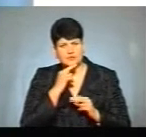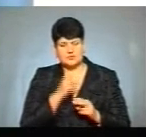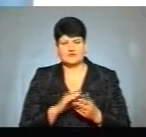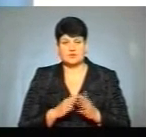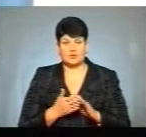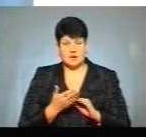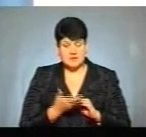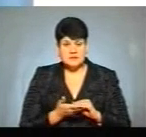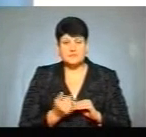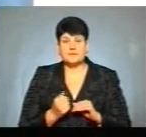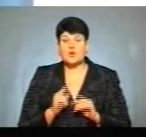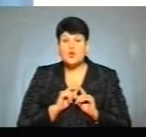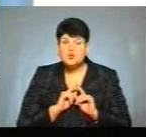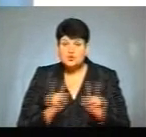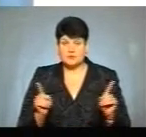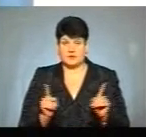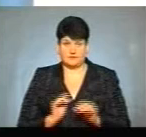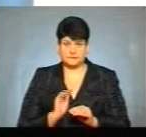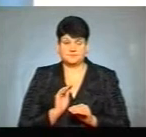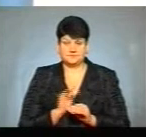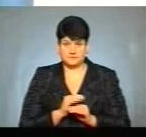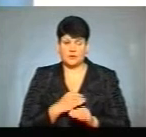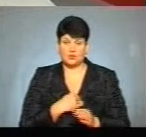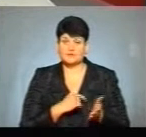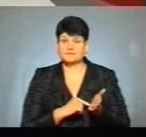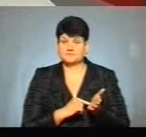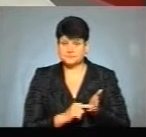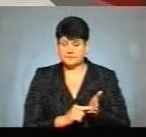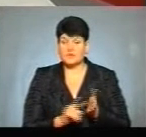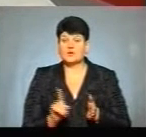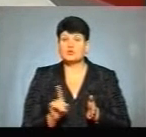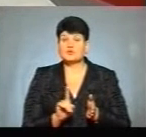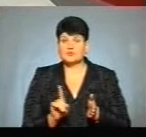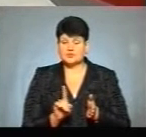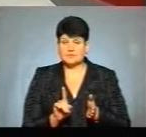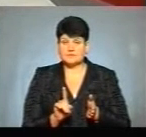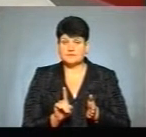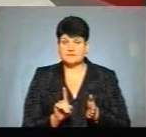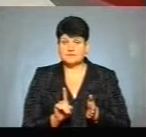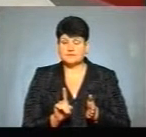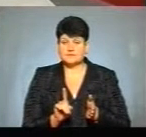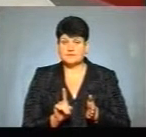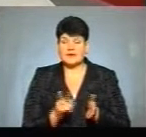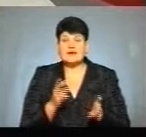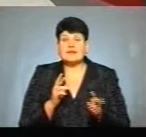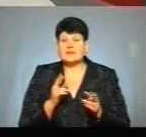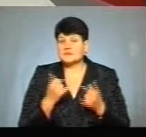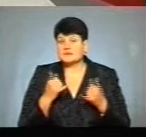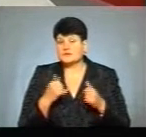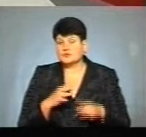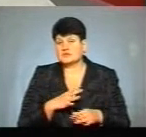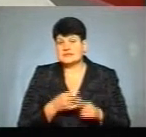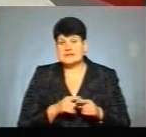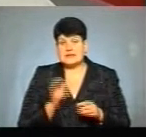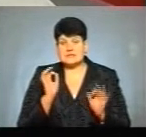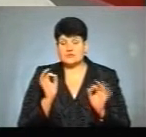насилля. Особливо, до речі, я хочу вам зазначити, що якось, як не парадоксально це прозвучить,